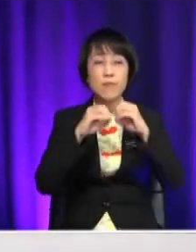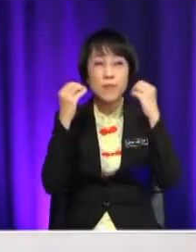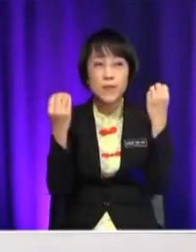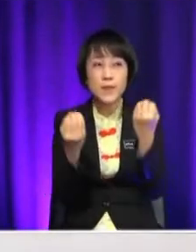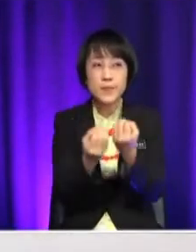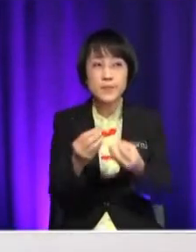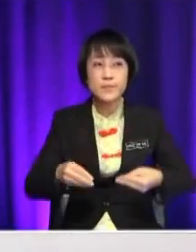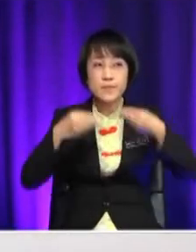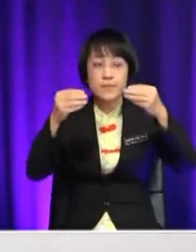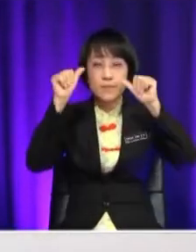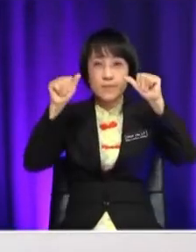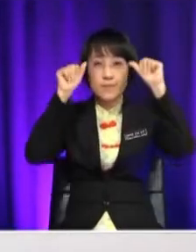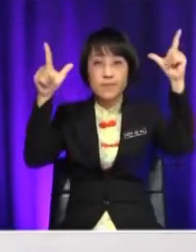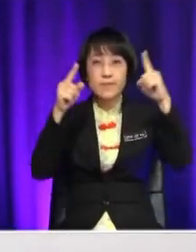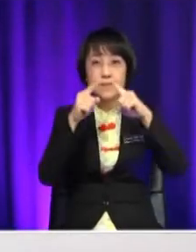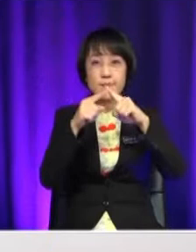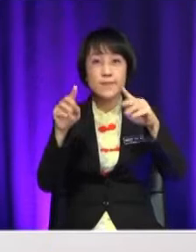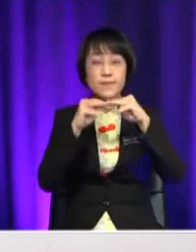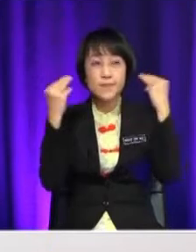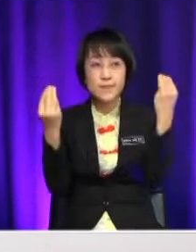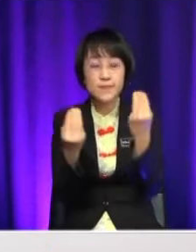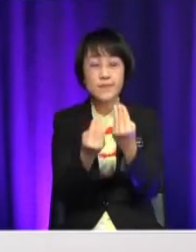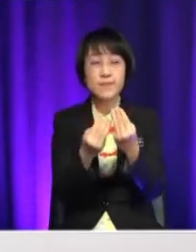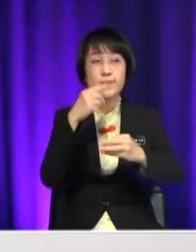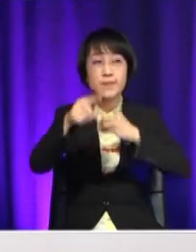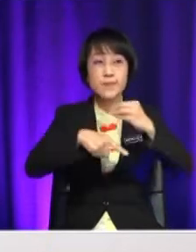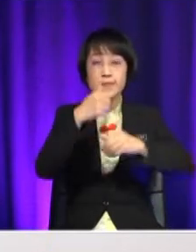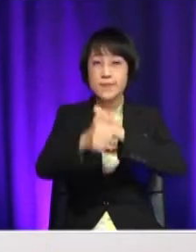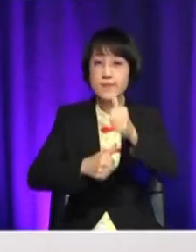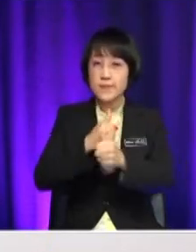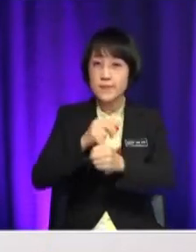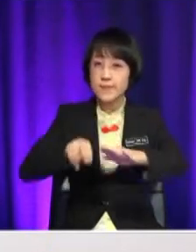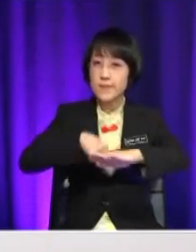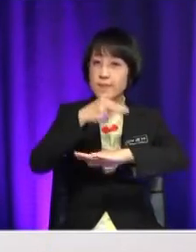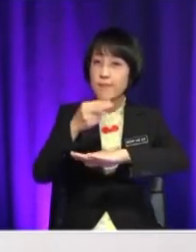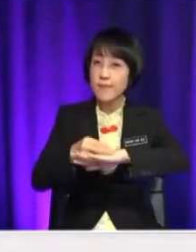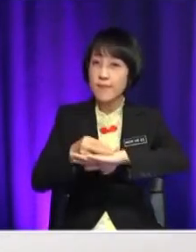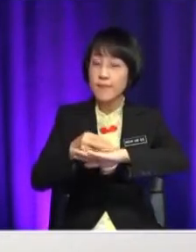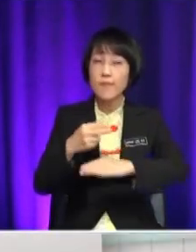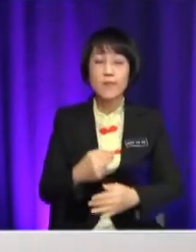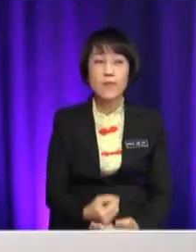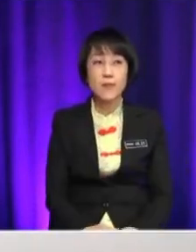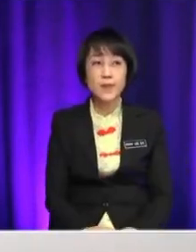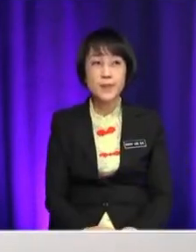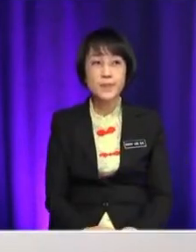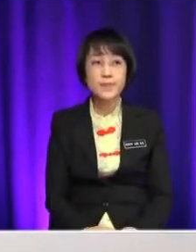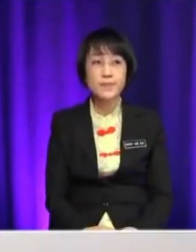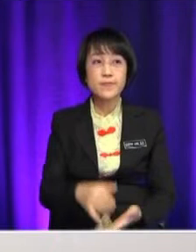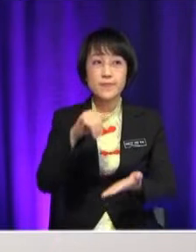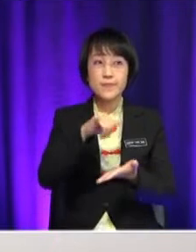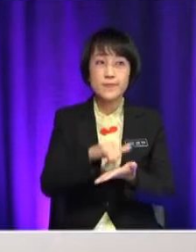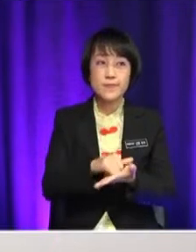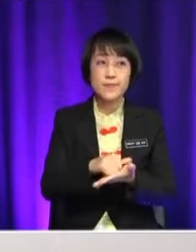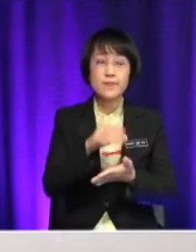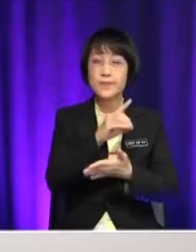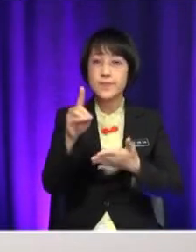memberi kesedaran kepada masyarakat tentang alam semula jadi. Sidang hadirin yang dikasihi oleh Allah SWT, demikianlah